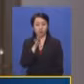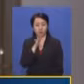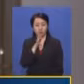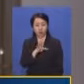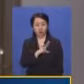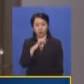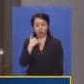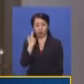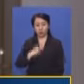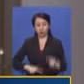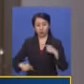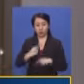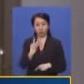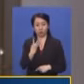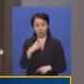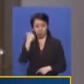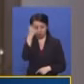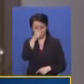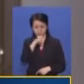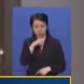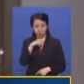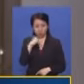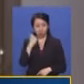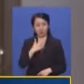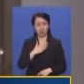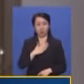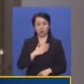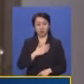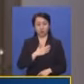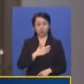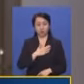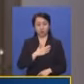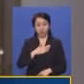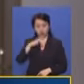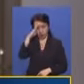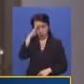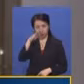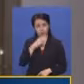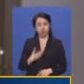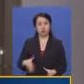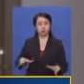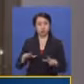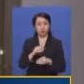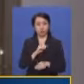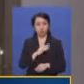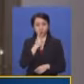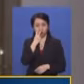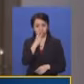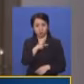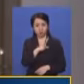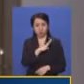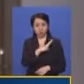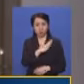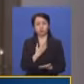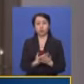когда он вернулся, 4 года, я практически, меня отец с собой брал, я видел эту работу, чем занимались